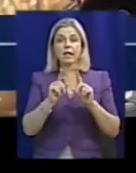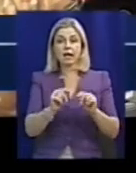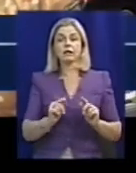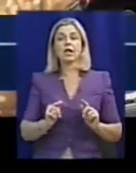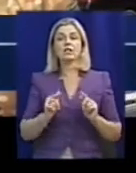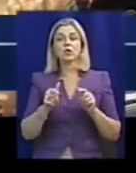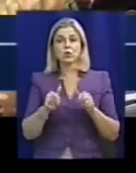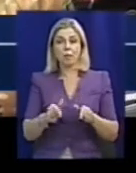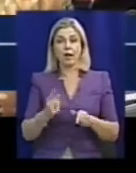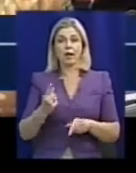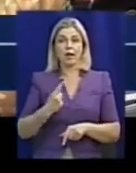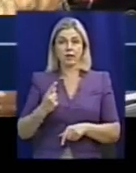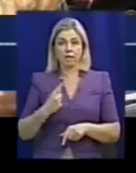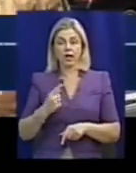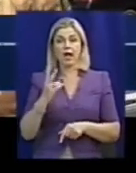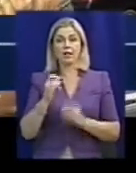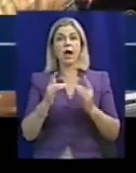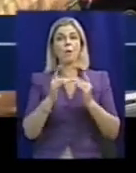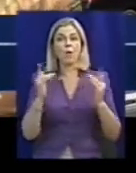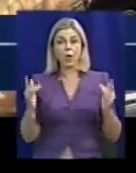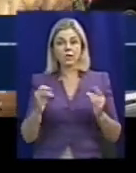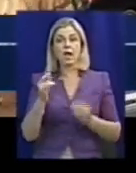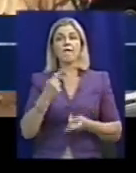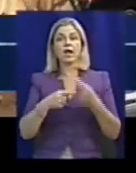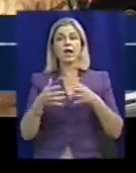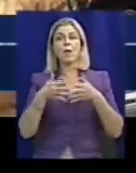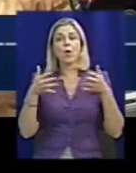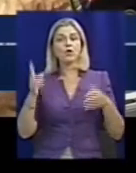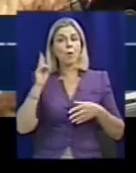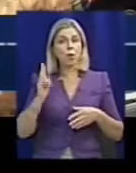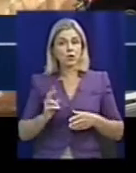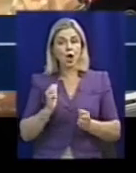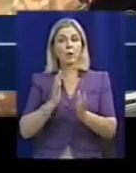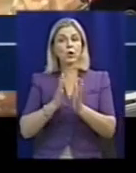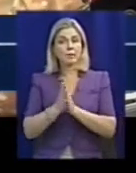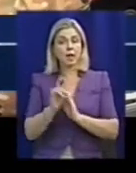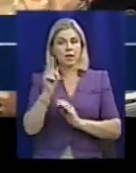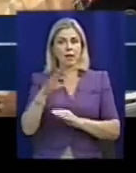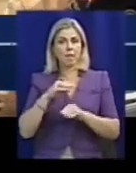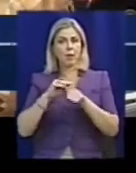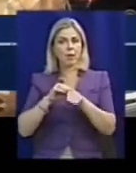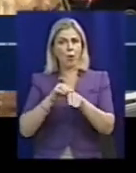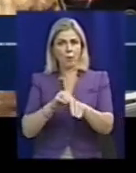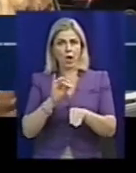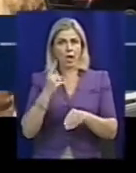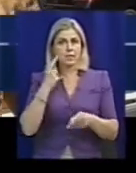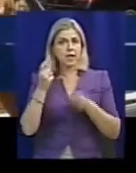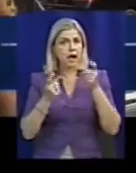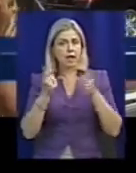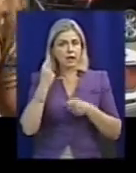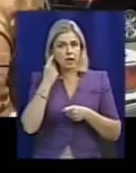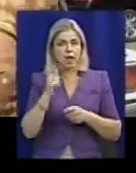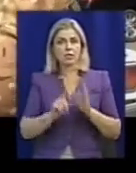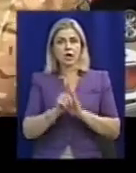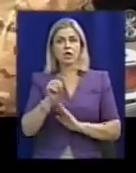Ми їхали заступати в наряд на Конюшиновий міст. Повернули з Великоморської на проспект. Там були пробки і чимось стрілянина. Спочатку